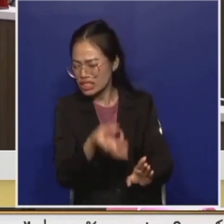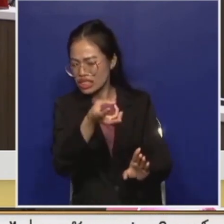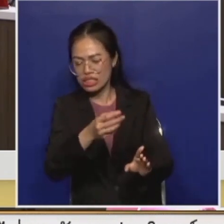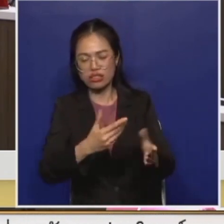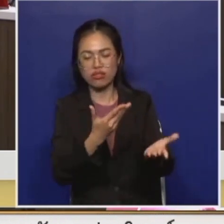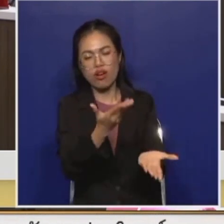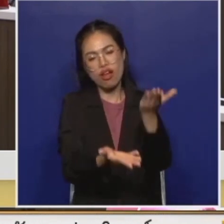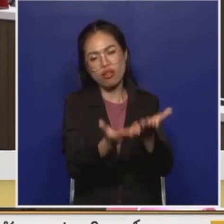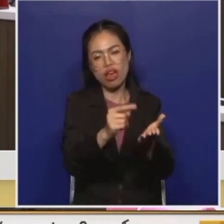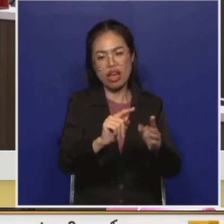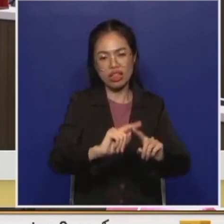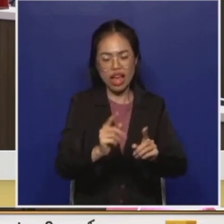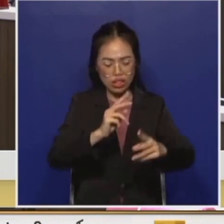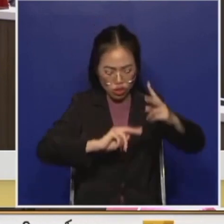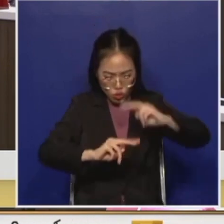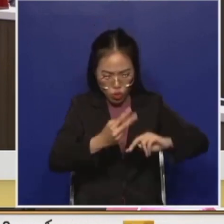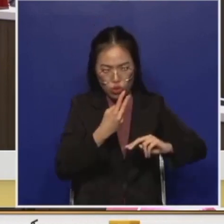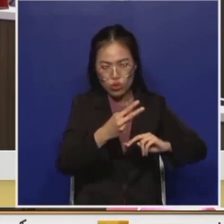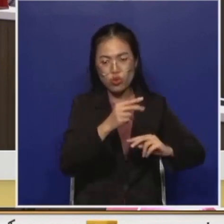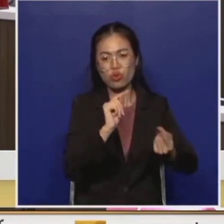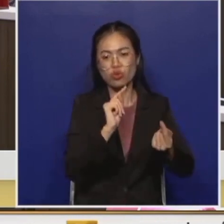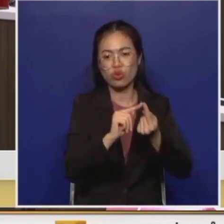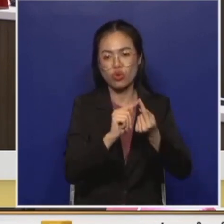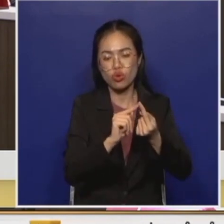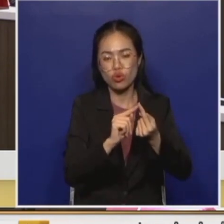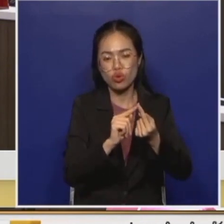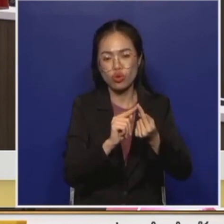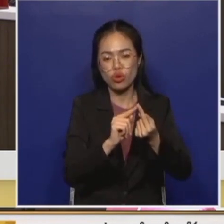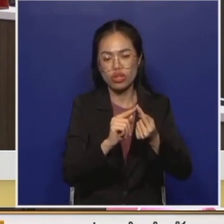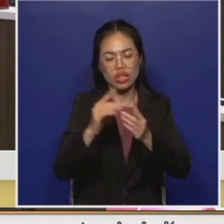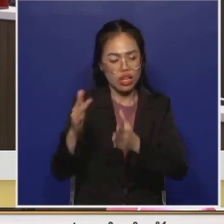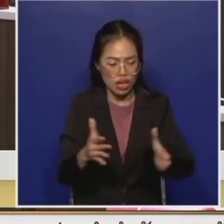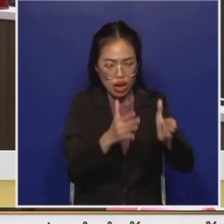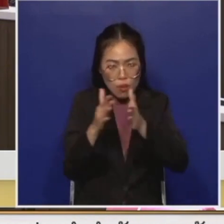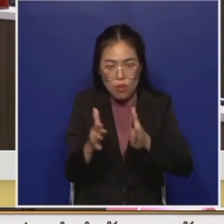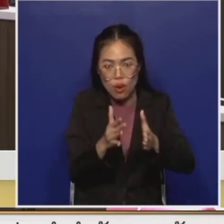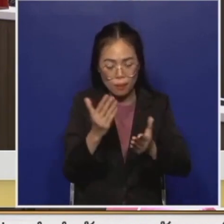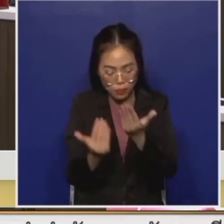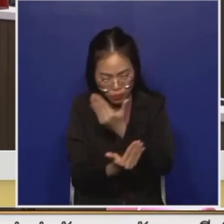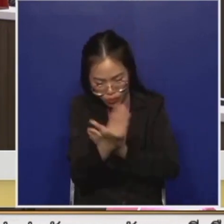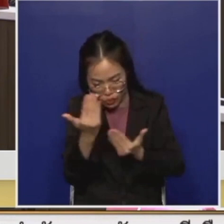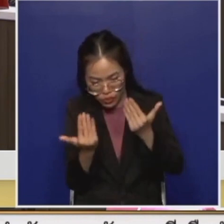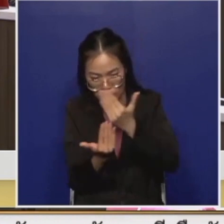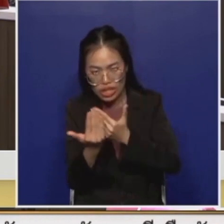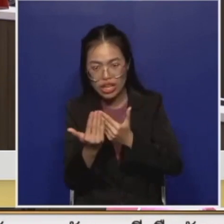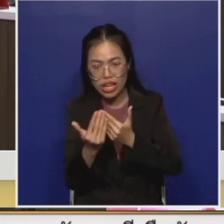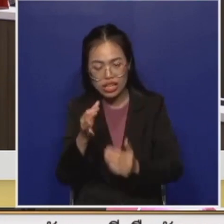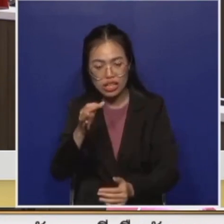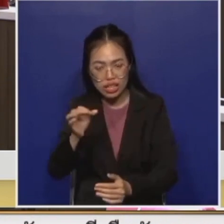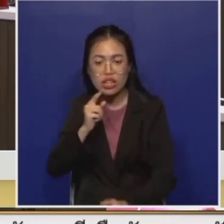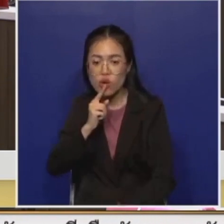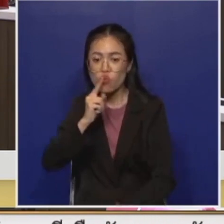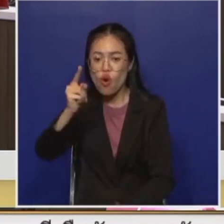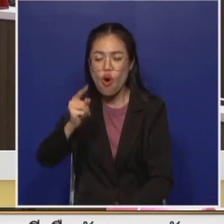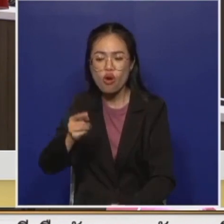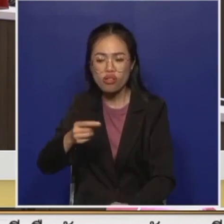แต่ถ้อยคำในขณะอนุญาตโรการที่เขาสู่กบวนการการพิน้าขอพิภาที่เขาร้องฟองราชนะจ